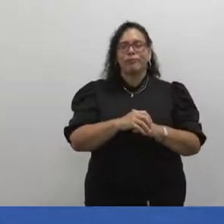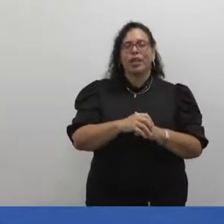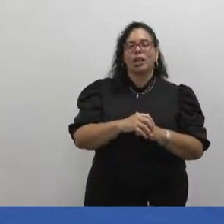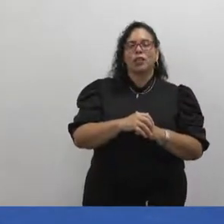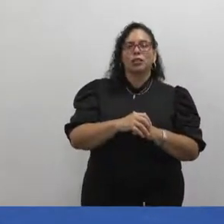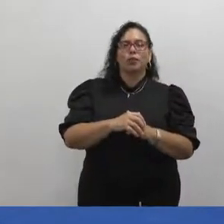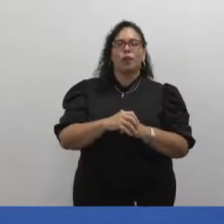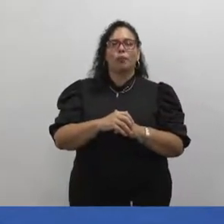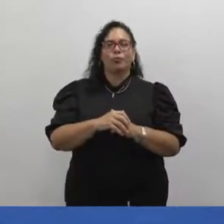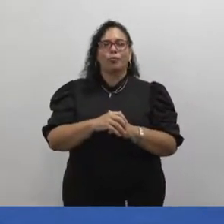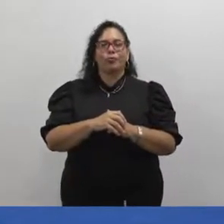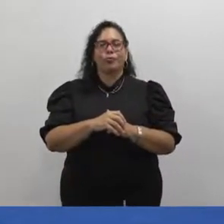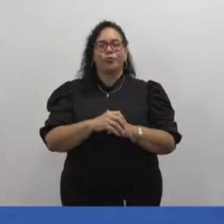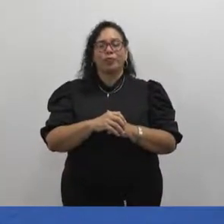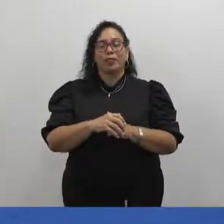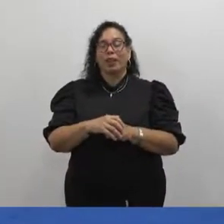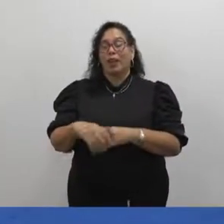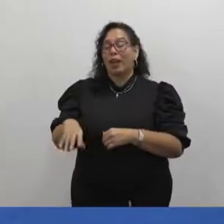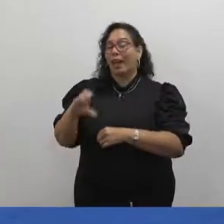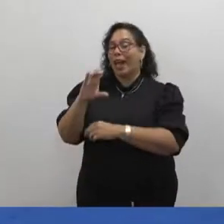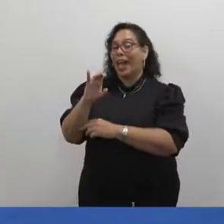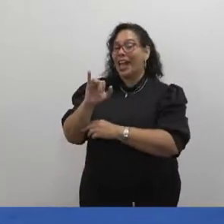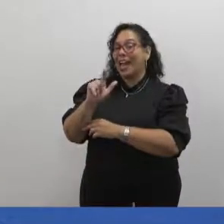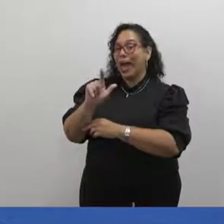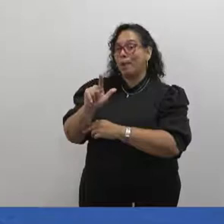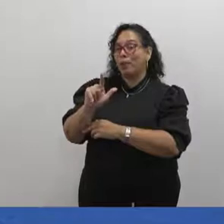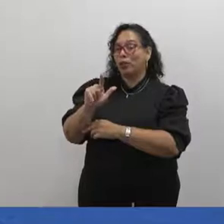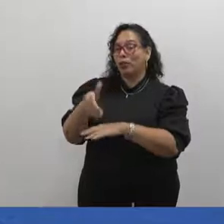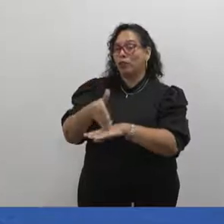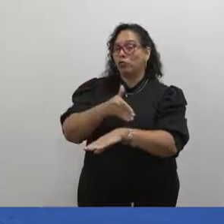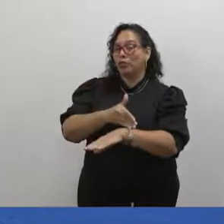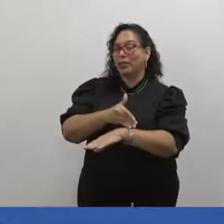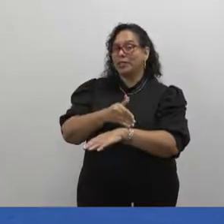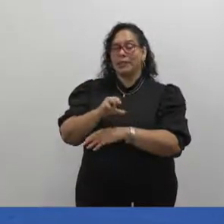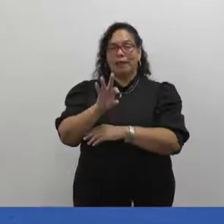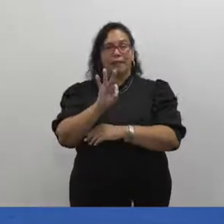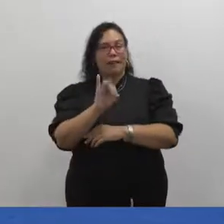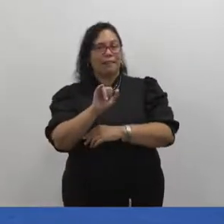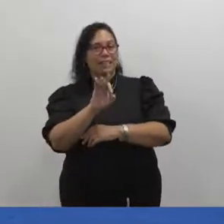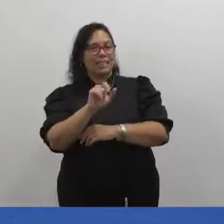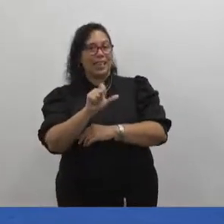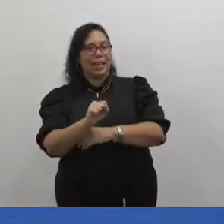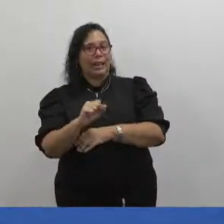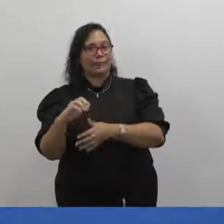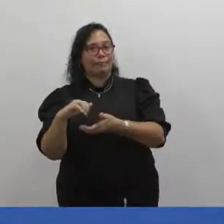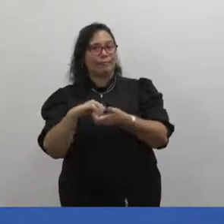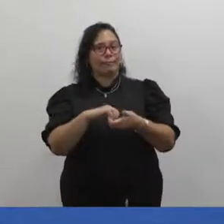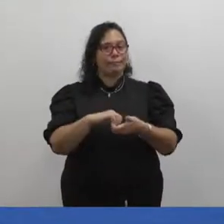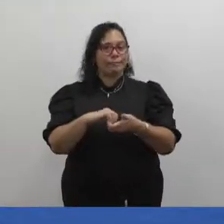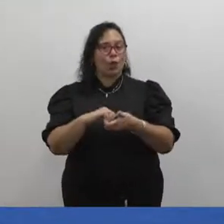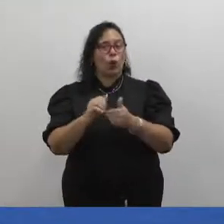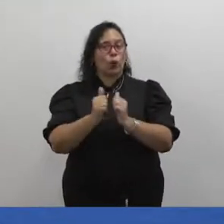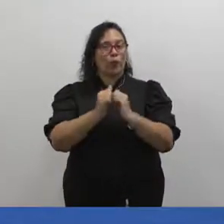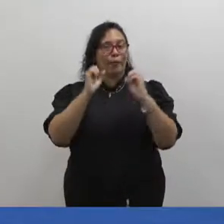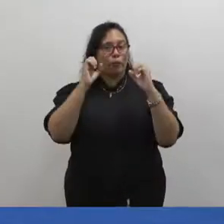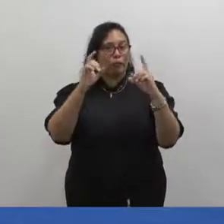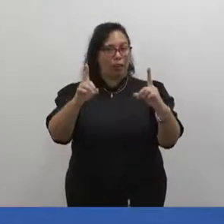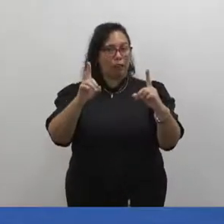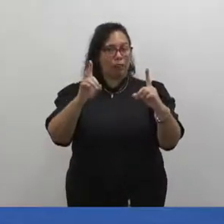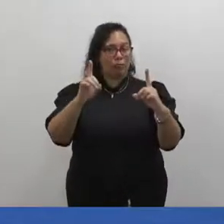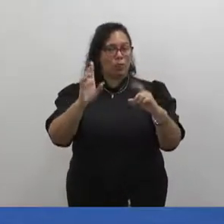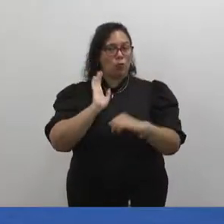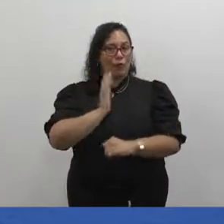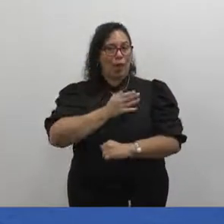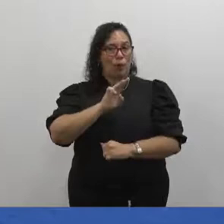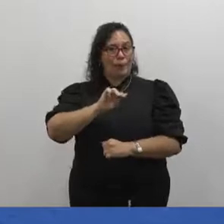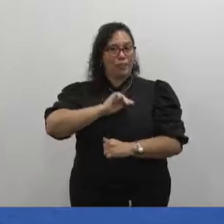lột thời thả kia thì mùi gọi là âm pin kha bê ca chấm rá lưu ca phải sao là ơn này ở kia nâng